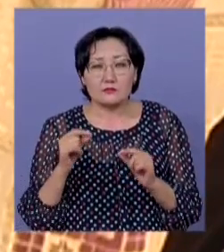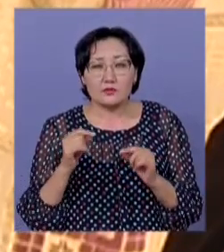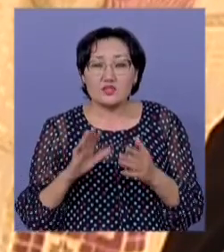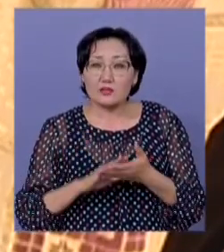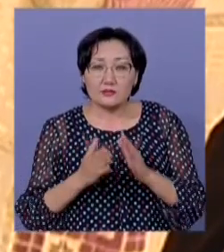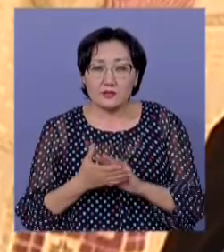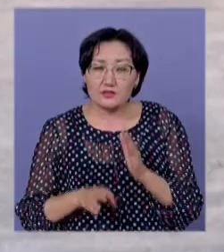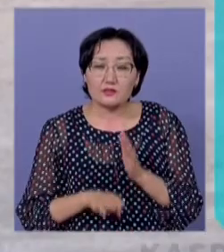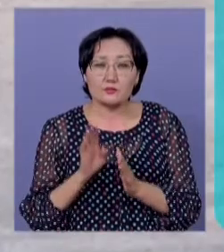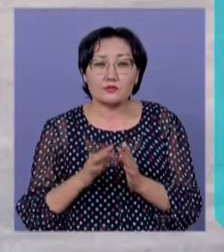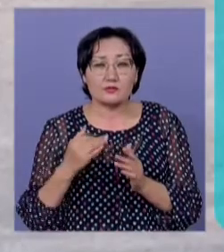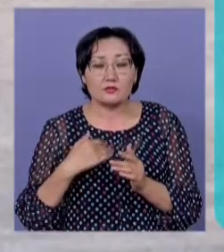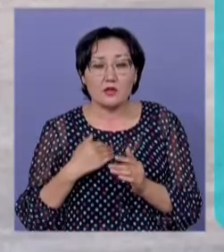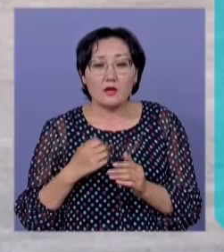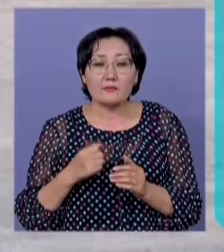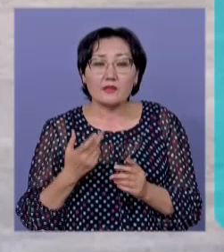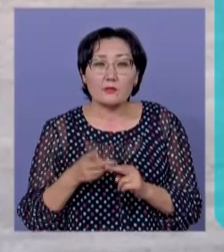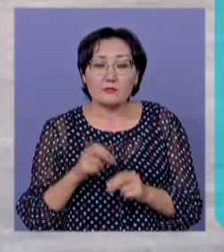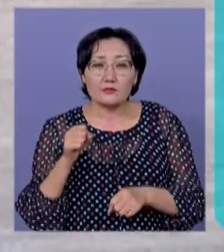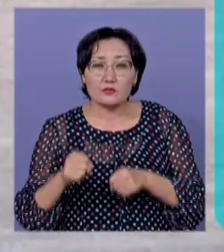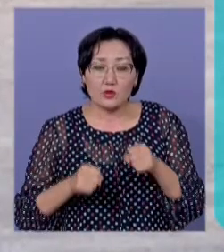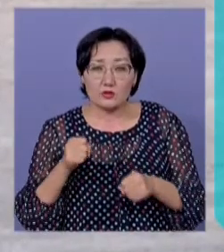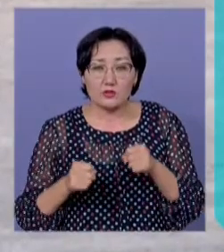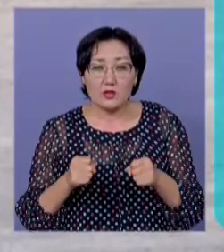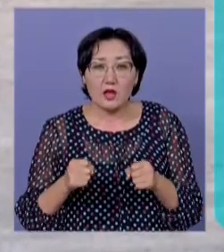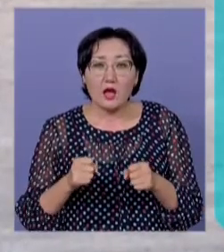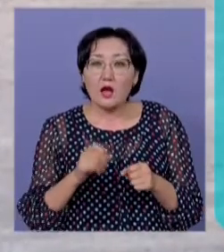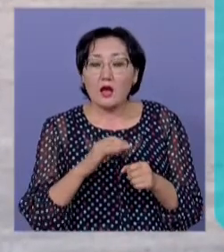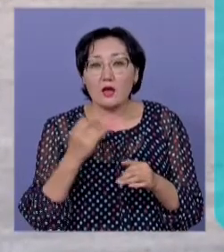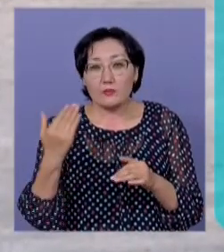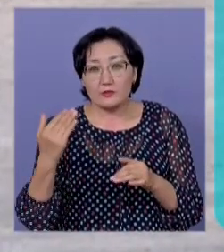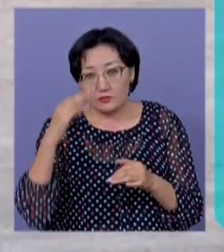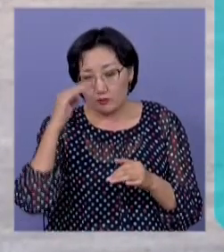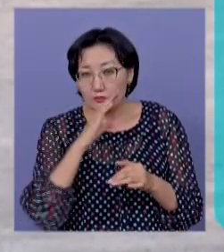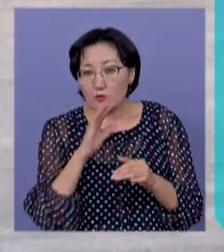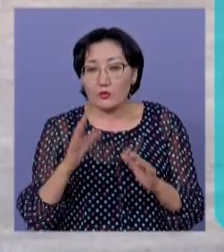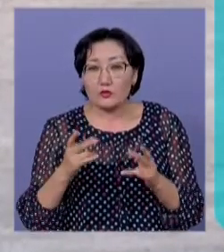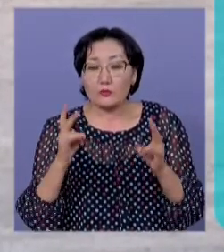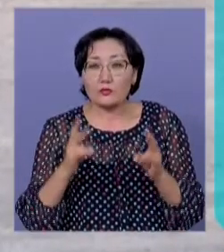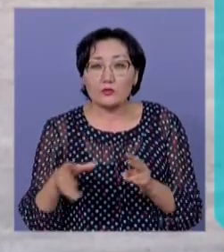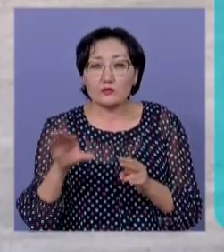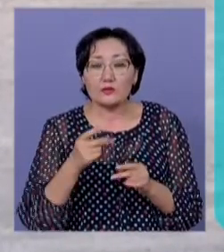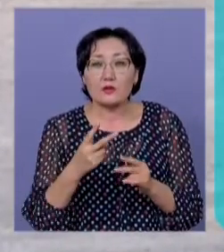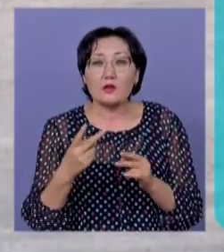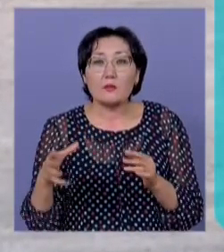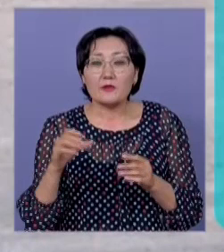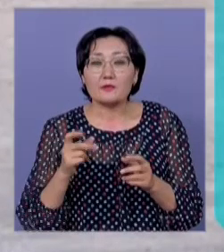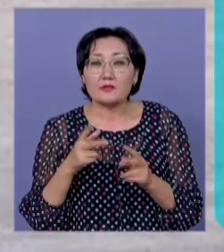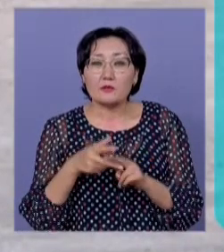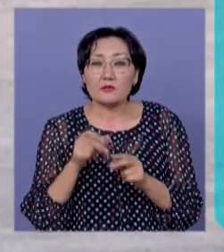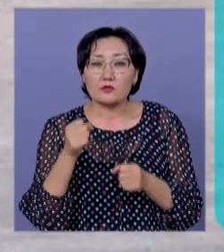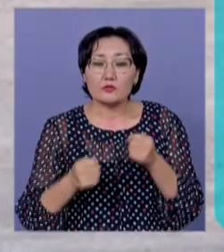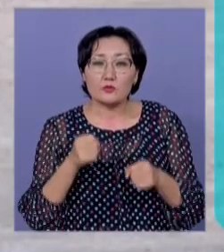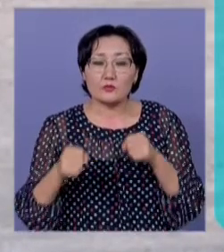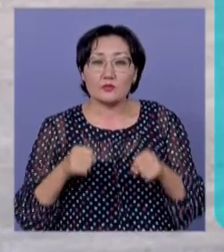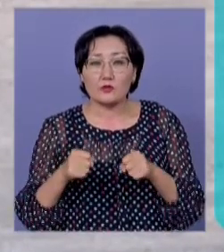басқармаған ештеңе керек жоқ. Мына велосипедті аяруменен жүрген нағашылары сыйлаған екен. Оқиға болған күні екеуі бірінің артына бірі мінгесіп,